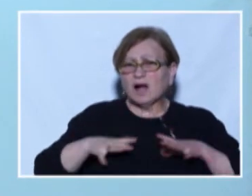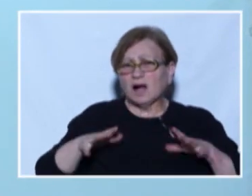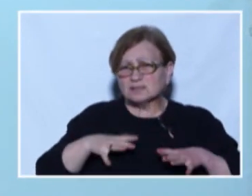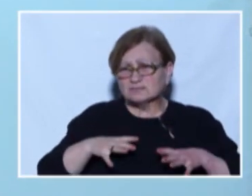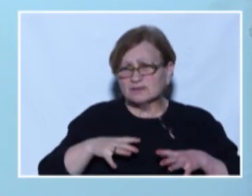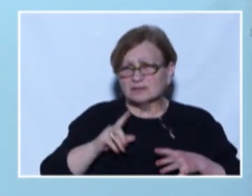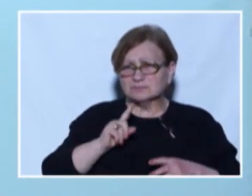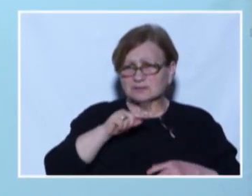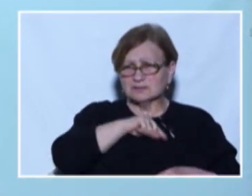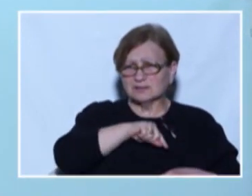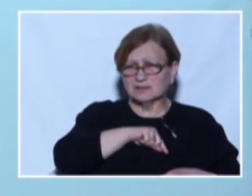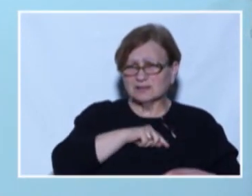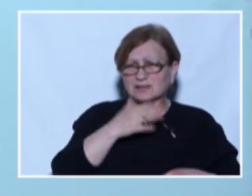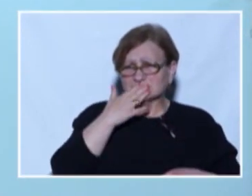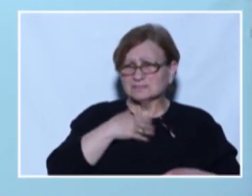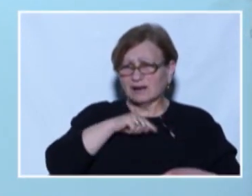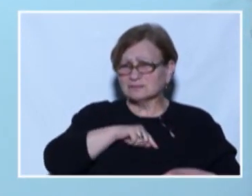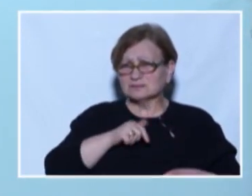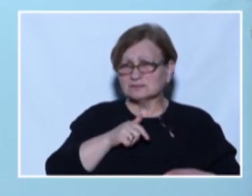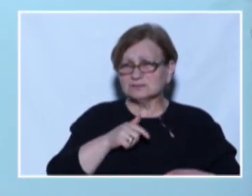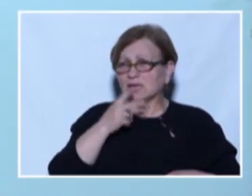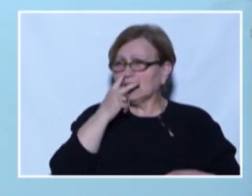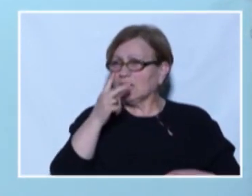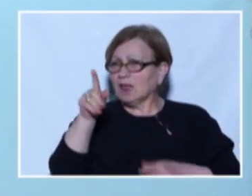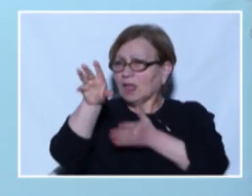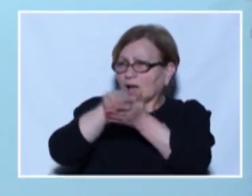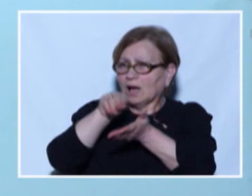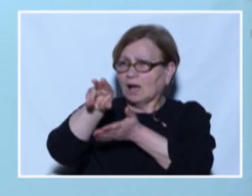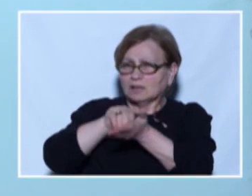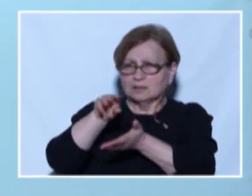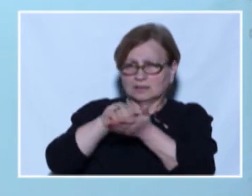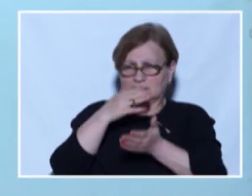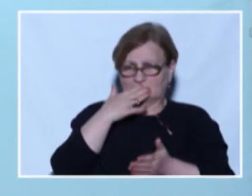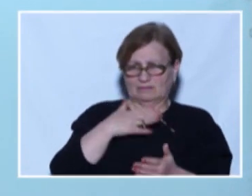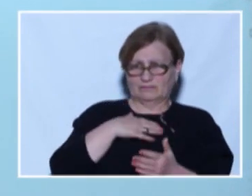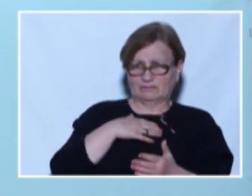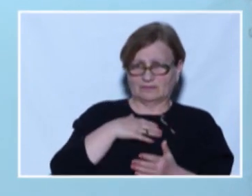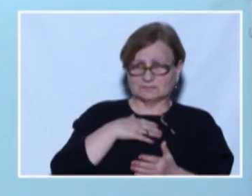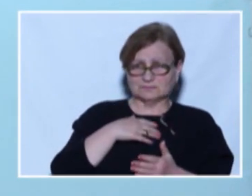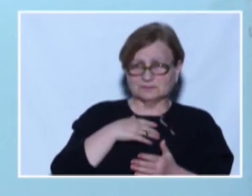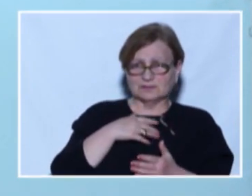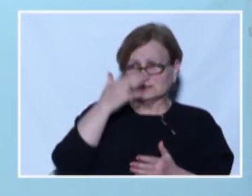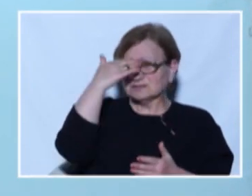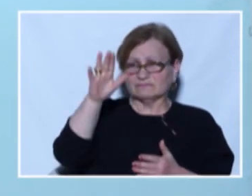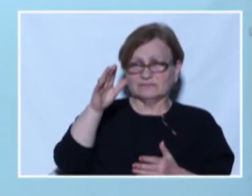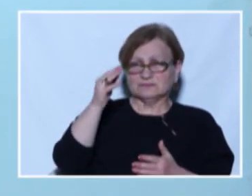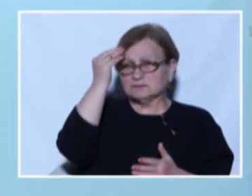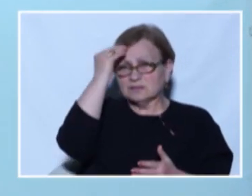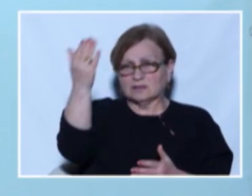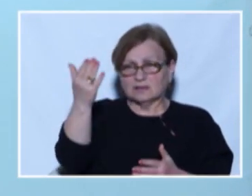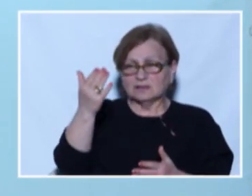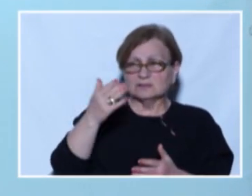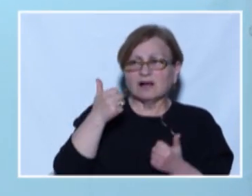მოგწონს ხოლმე წამხედურობა. ხანდახან ავიტაცებთ ხოლმე რაღაცა იდეას და მაინც და მაინც კარგად